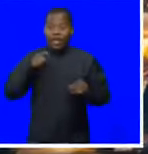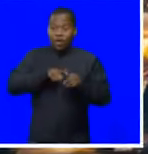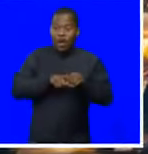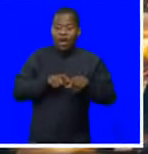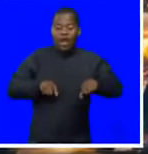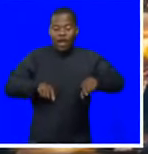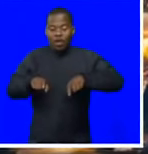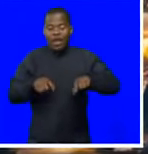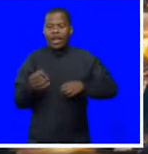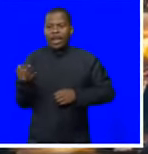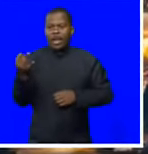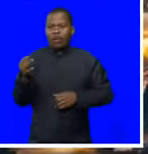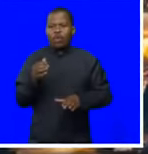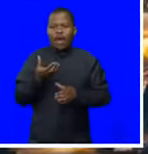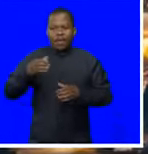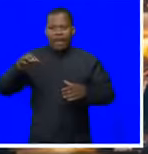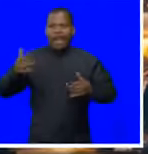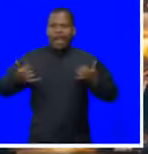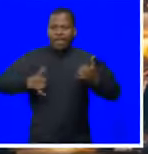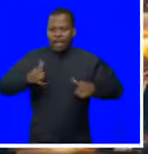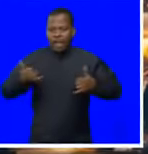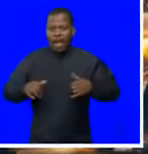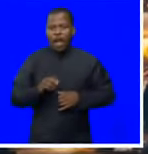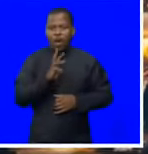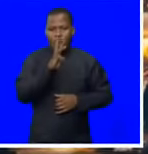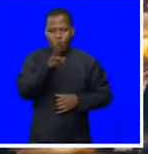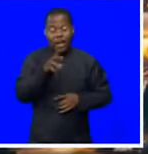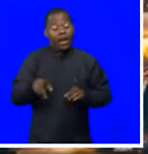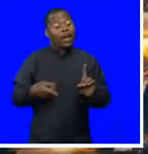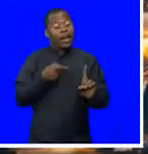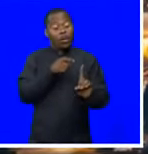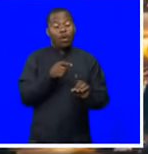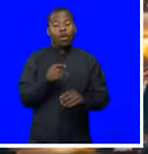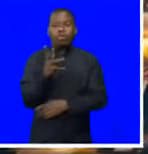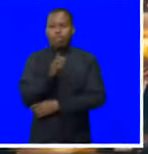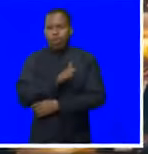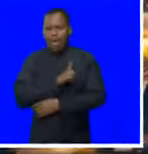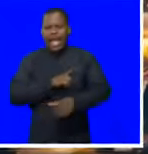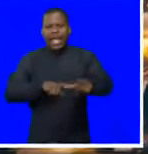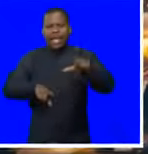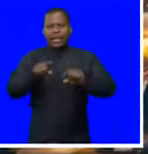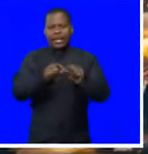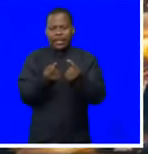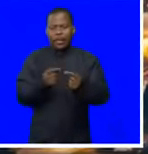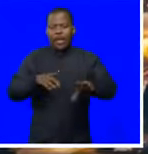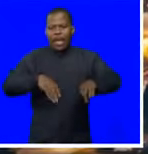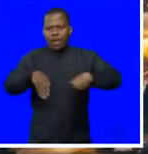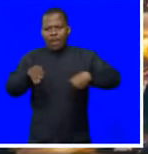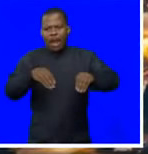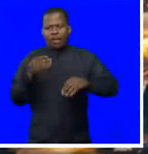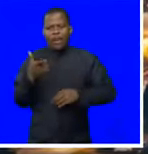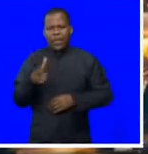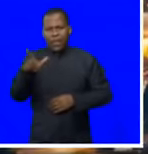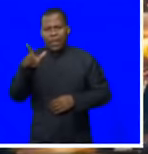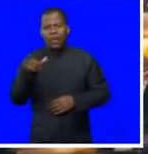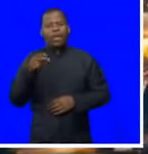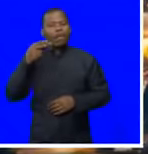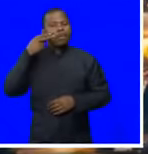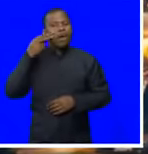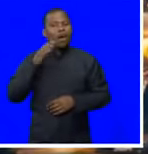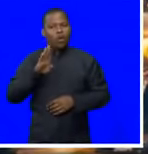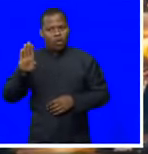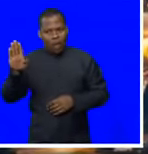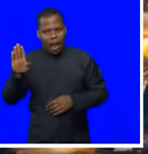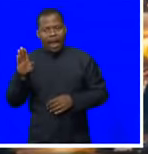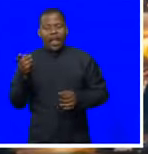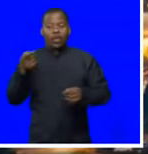midlalo eAlgeria eminyaka nale bekhuluma nakavalelisa lelicembu lelibhekise ke Francis Town eBotswana kutholana ke